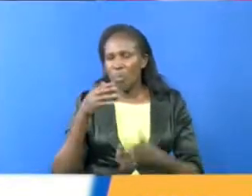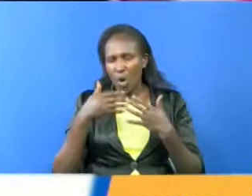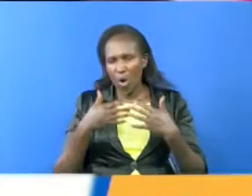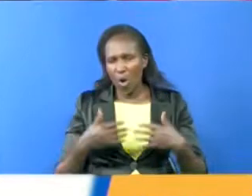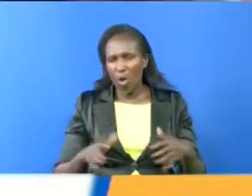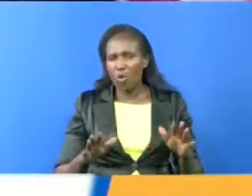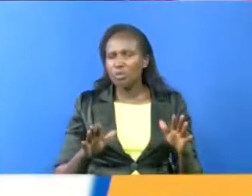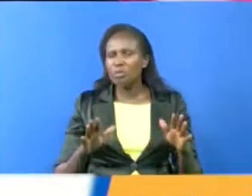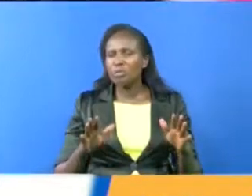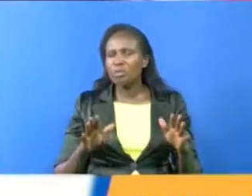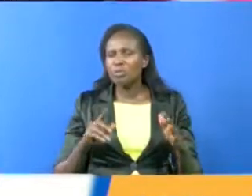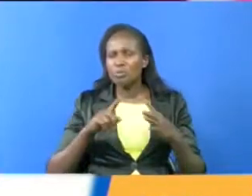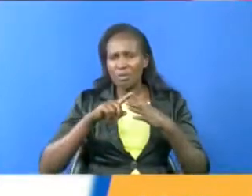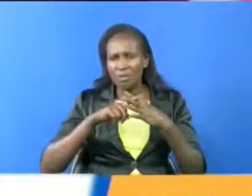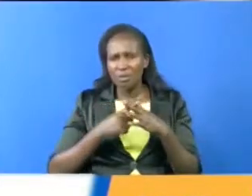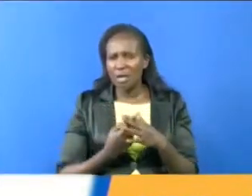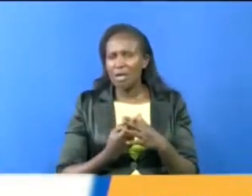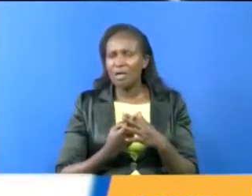hapo. Tukaanza